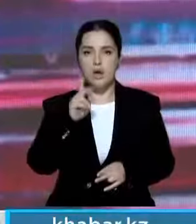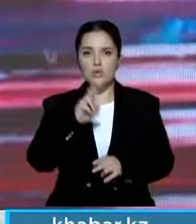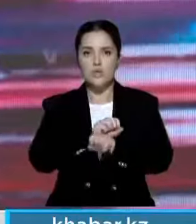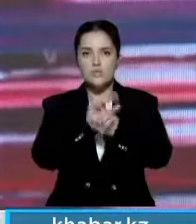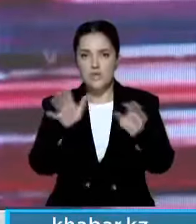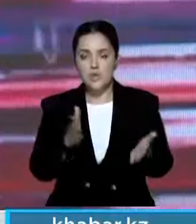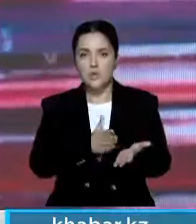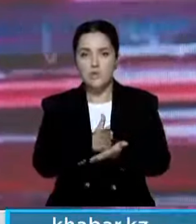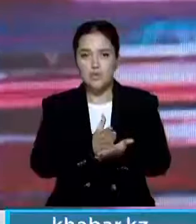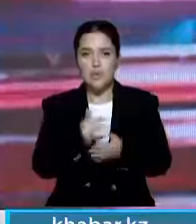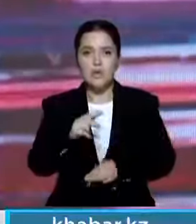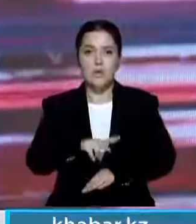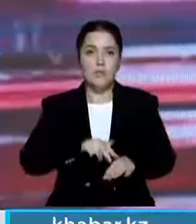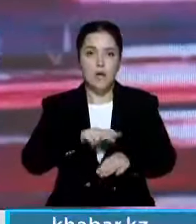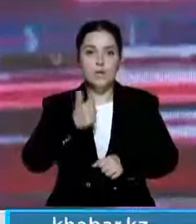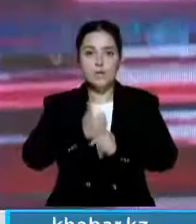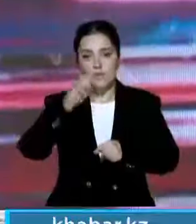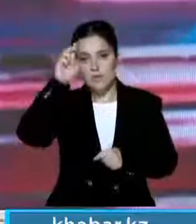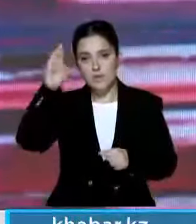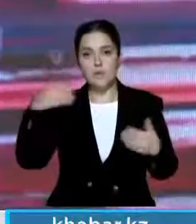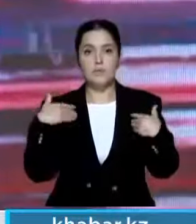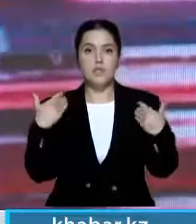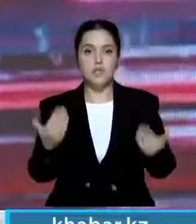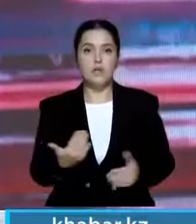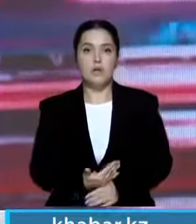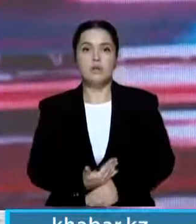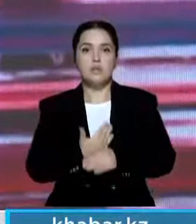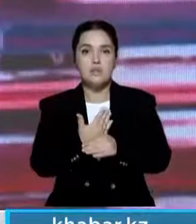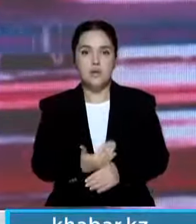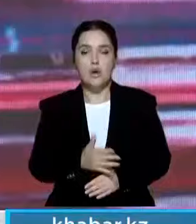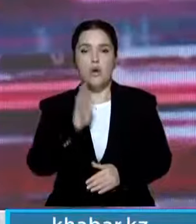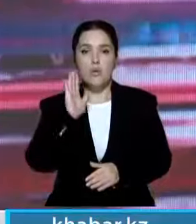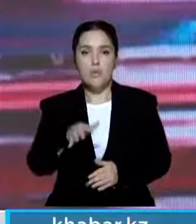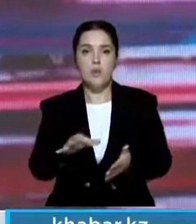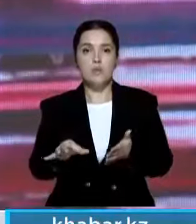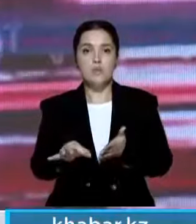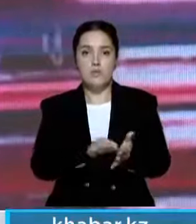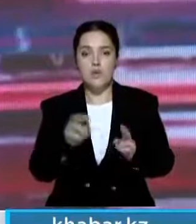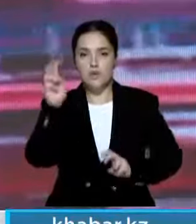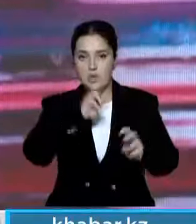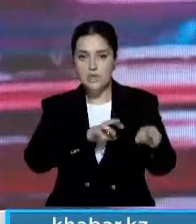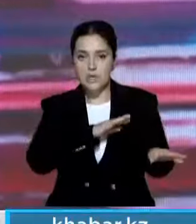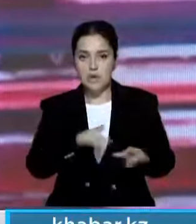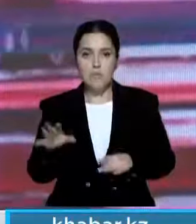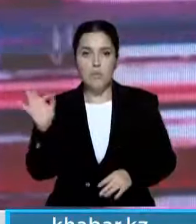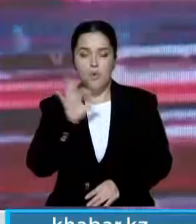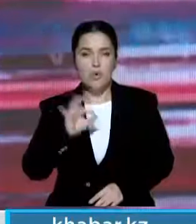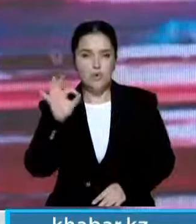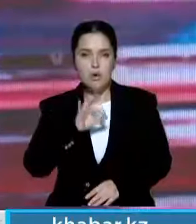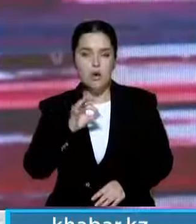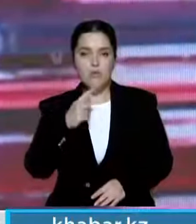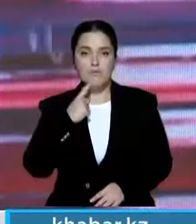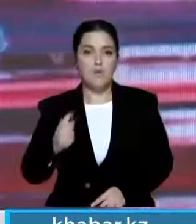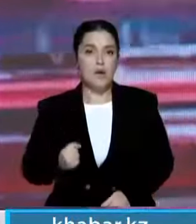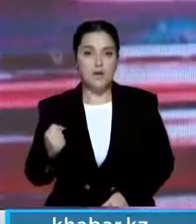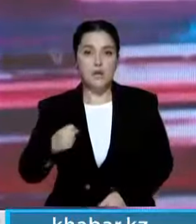представителей правоохранительных органов глава государства предложил содействие в проведении оперативно-разыскной деятельности по линии силовых